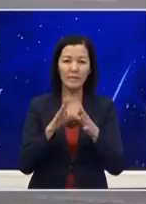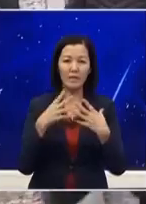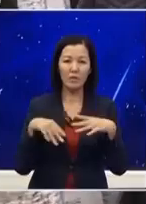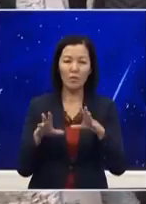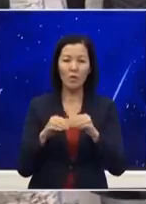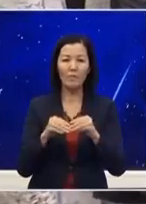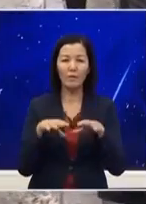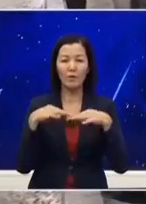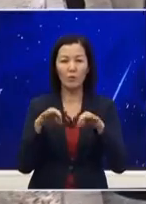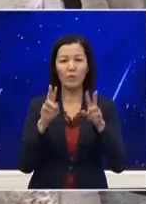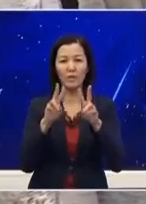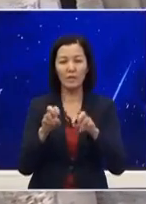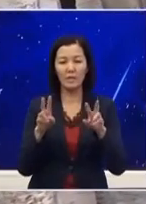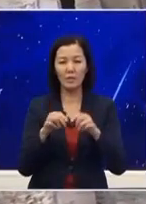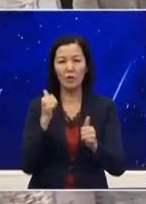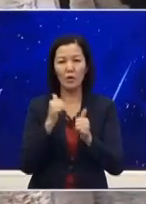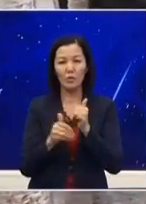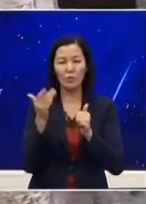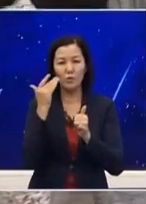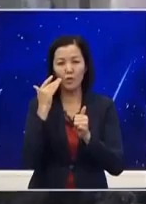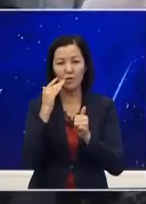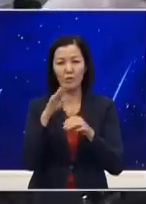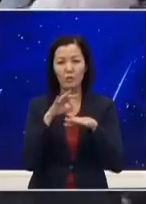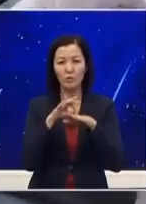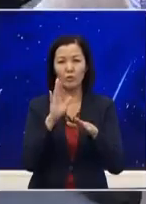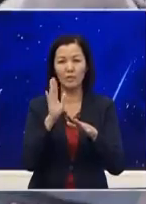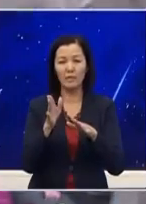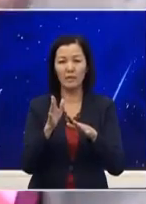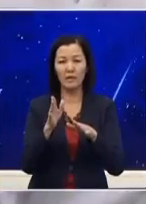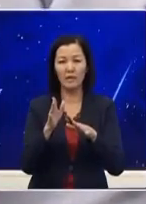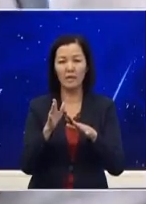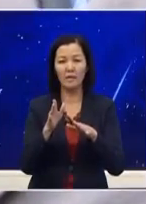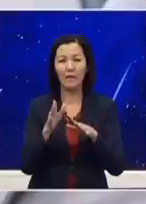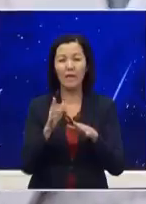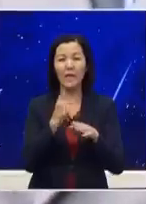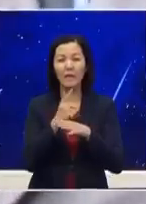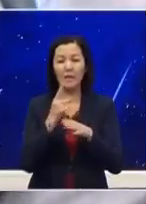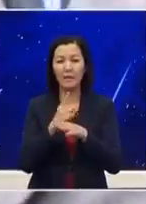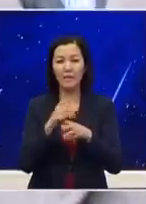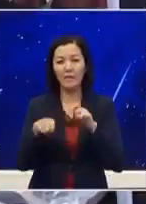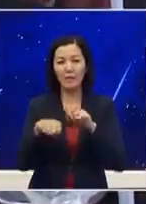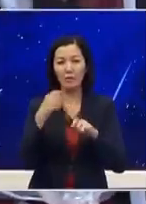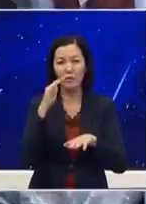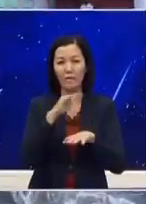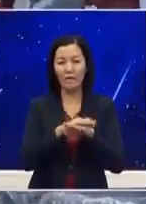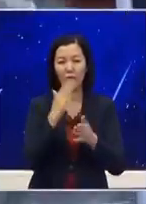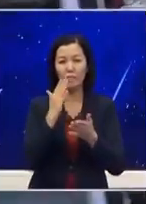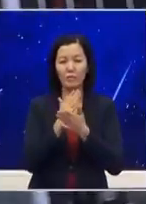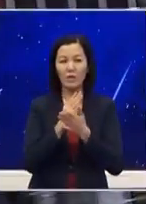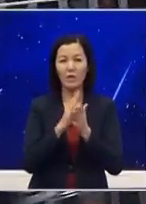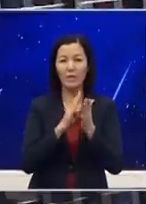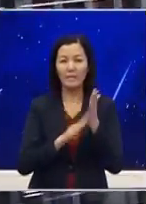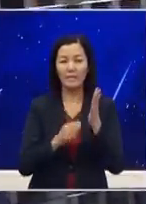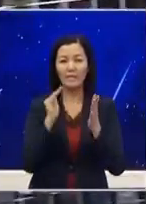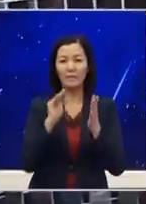көліктерді тексеру жұмыстары күнделікті жүргізілмек. Карантиндік талаптарды бұзған сауда орындар мен мейрамханаларға 80 мың мен 4 миллион теңге